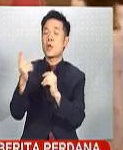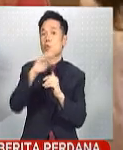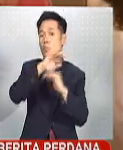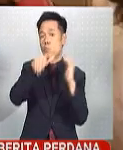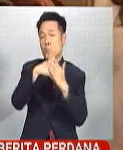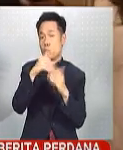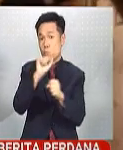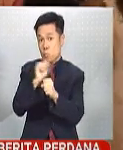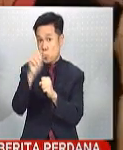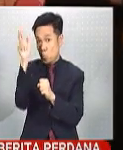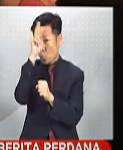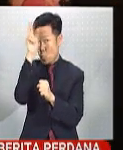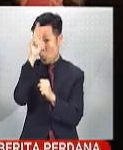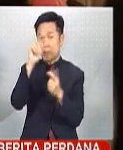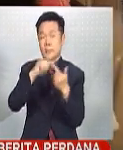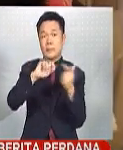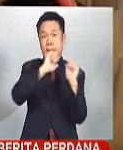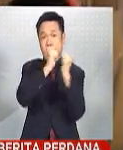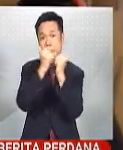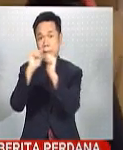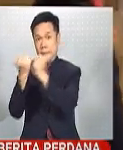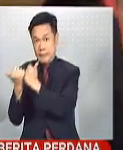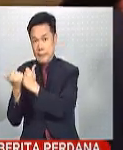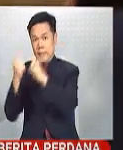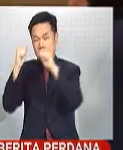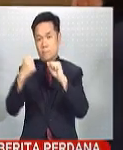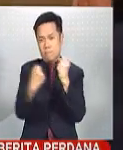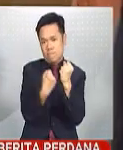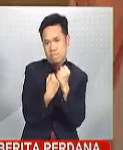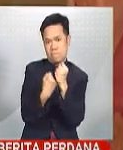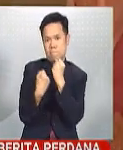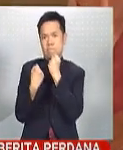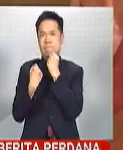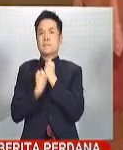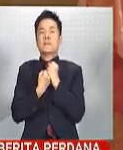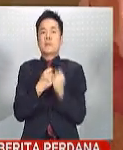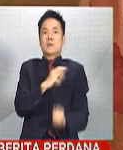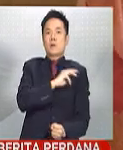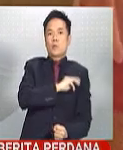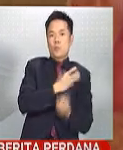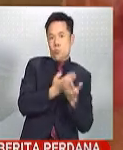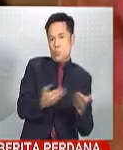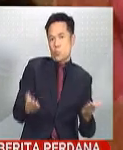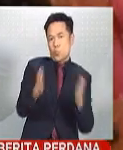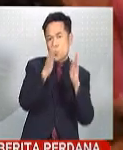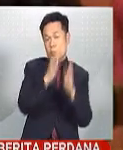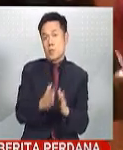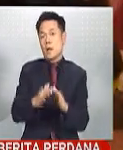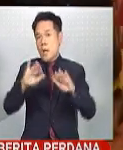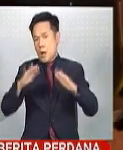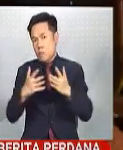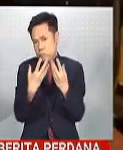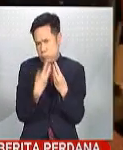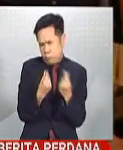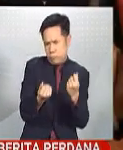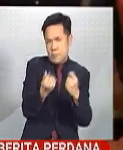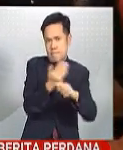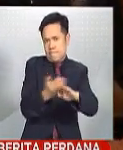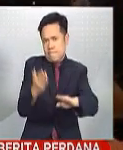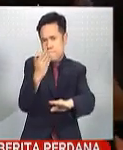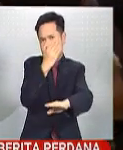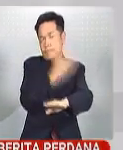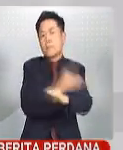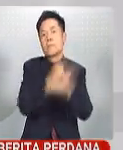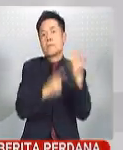awam dan juga agensi-agensi di bawah Kementerian Sumber Manusia akan membantu untuk mengatasi cabaran yang cukup.